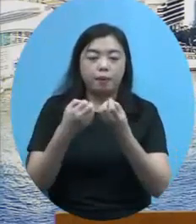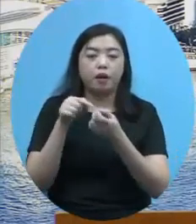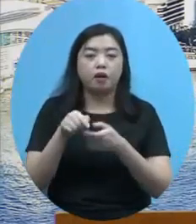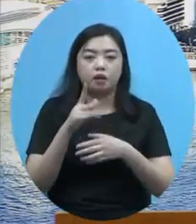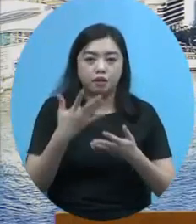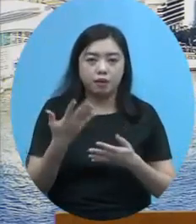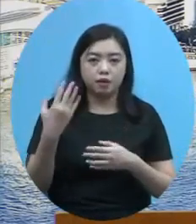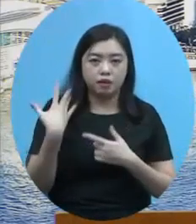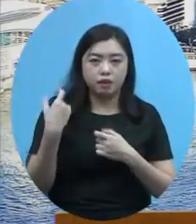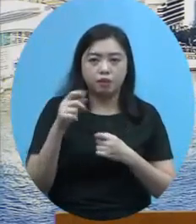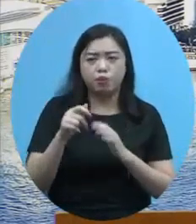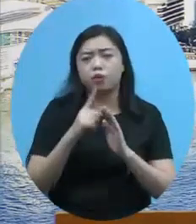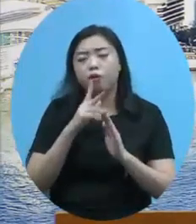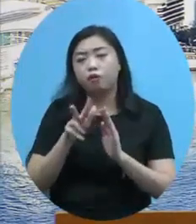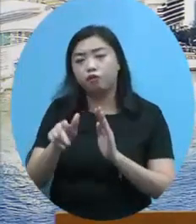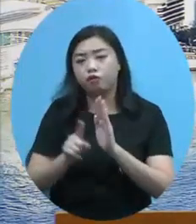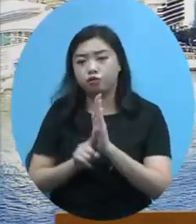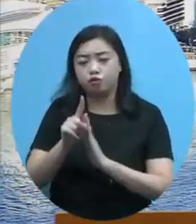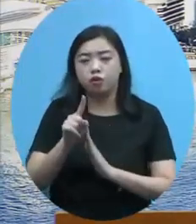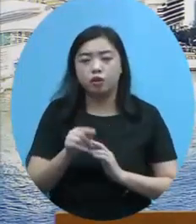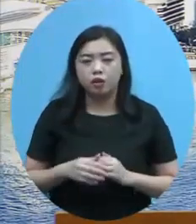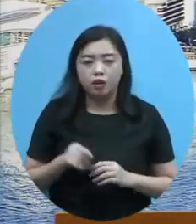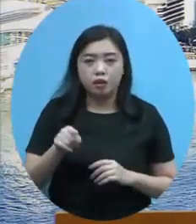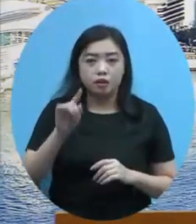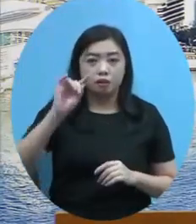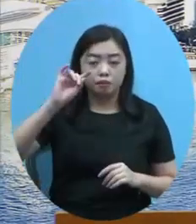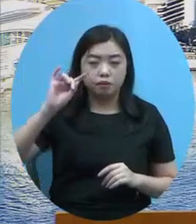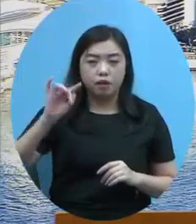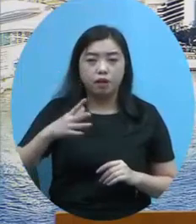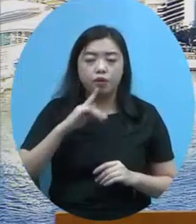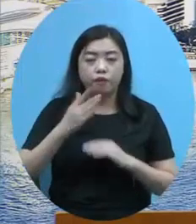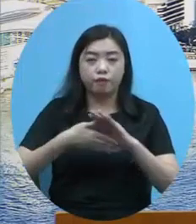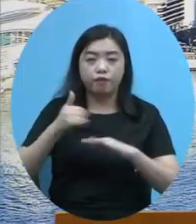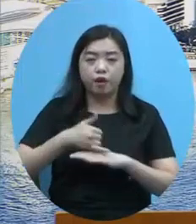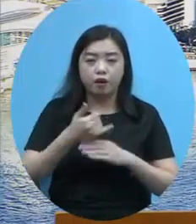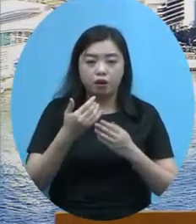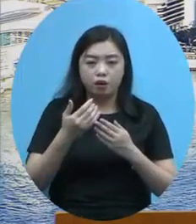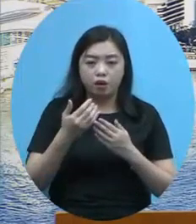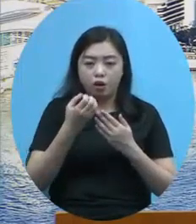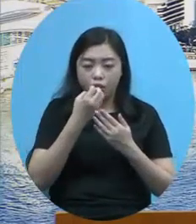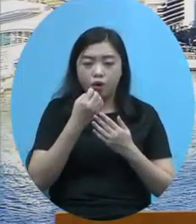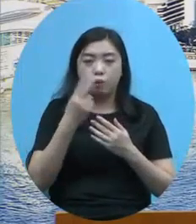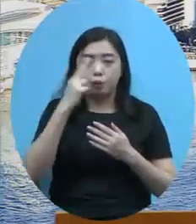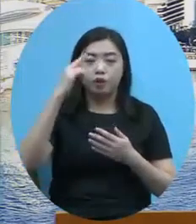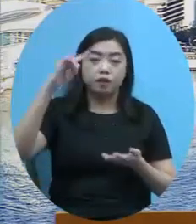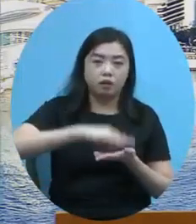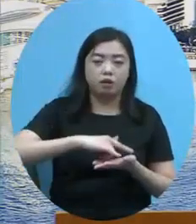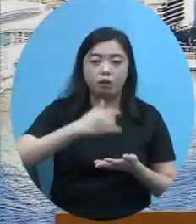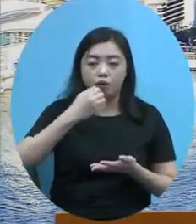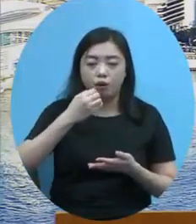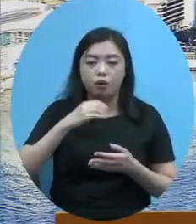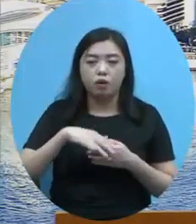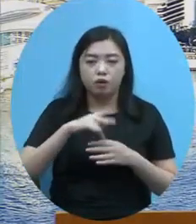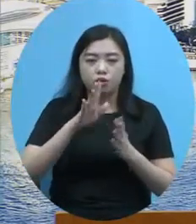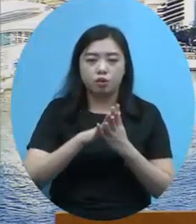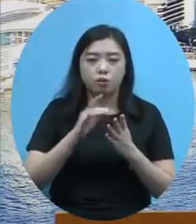有一個明顯嘅上升嘅。咁呢個原因主要都係即係翻香港嘅旅客或者每一日抵港嘅旅客咧，係都